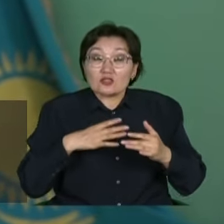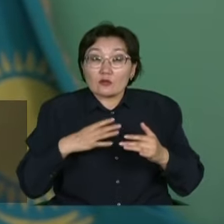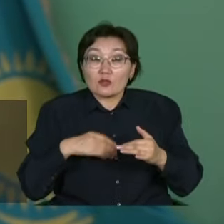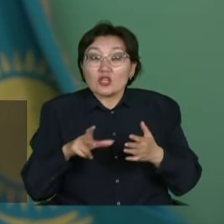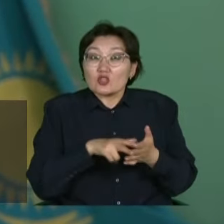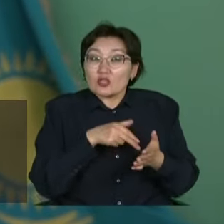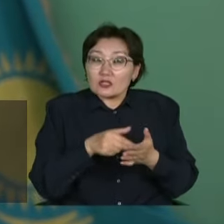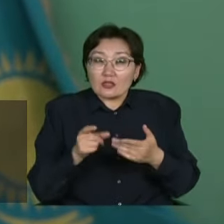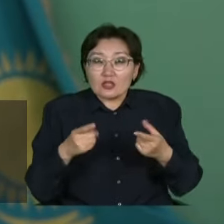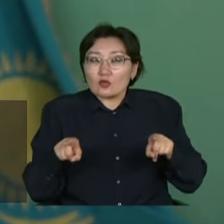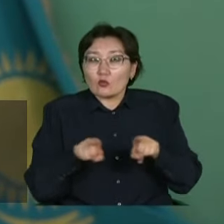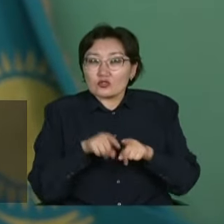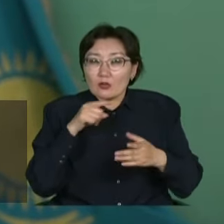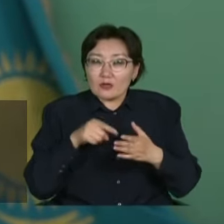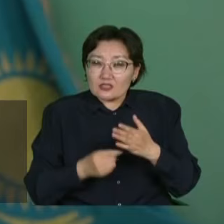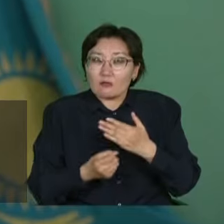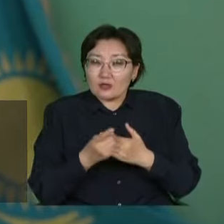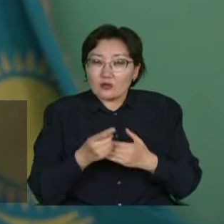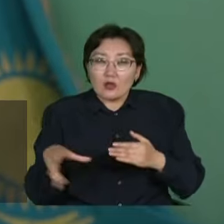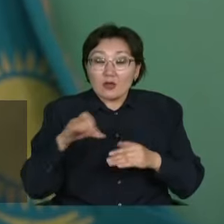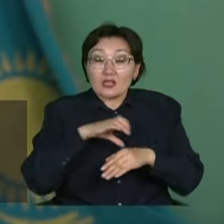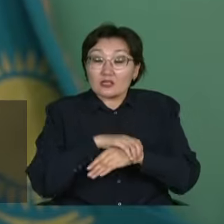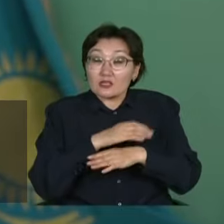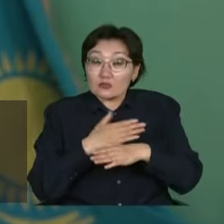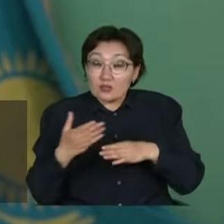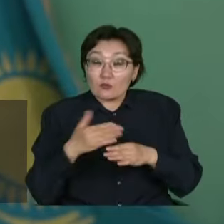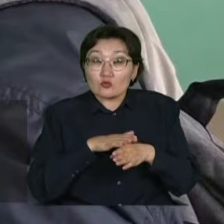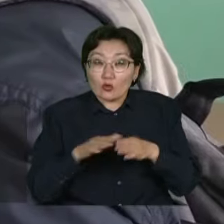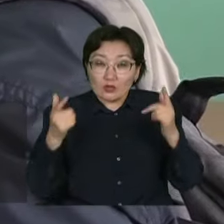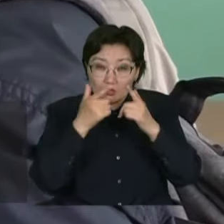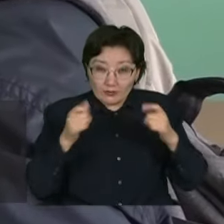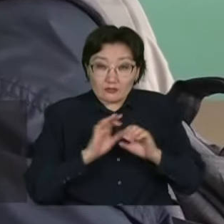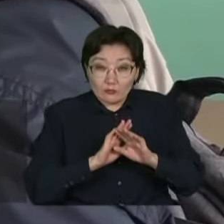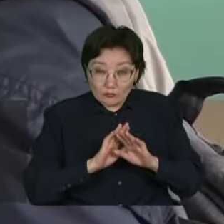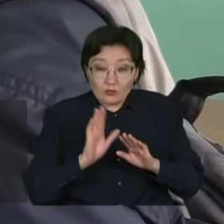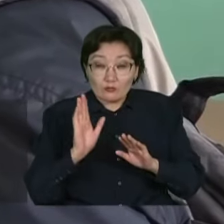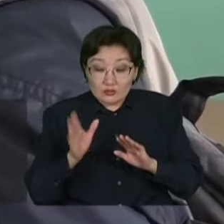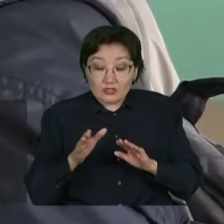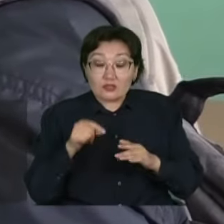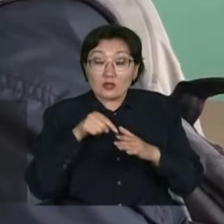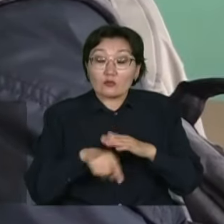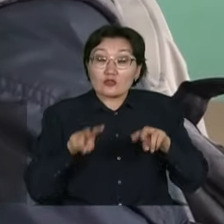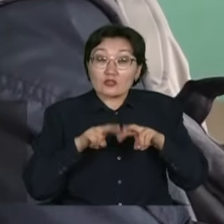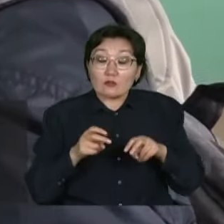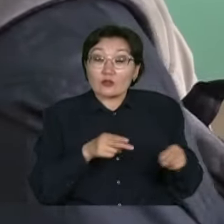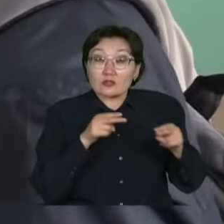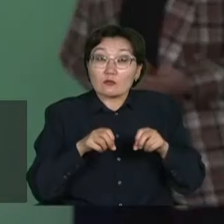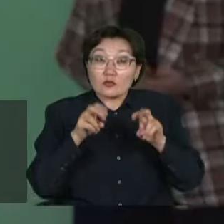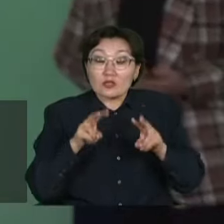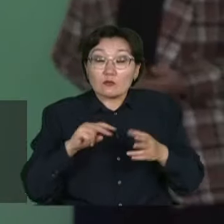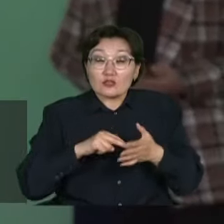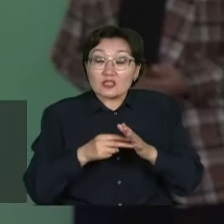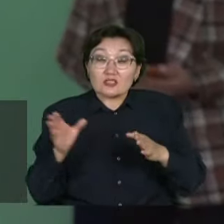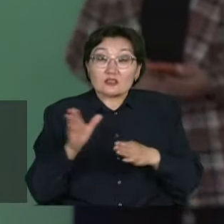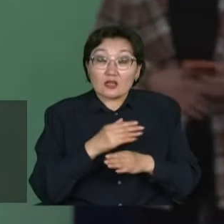қараскі деп жатыр, неге осындай мәселе отыр, барлығын анықтағаннан кейін сіздерге толық ақпарат береміз. Ішкі тексеріс жүргізуге келген маманның айтуынша, жоспардан тыс